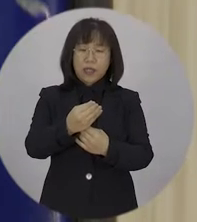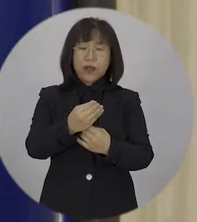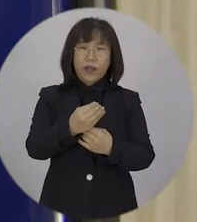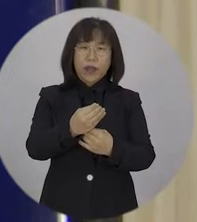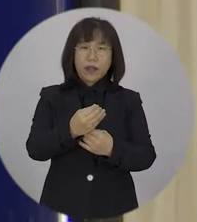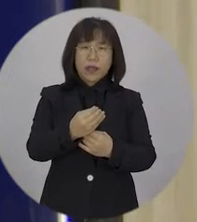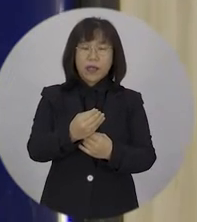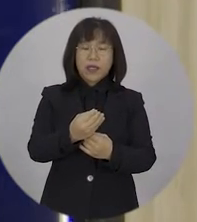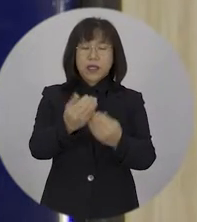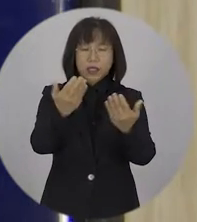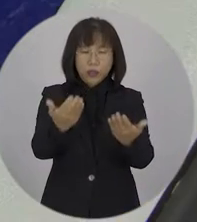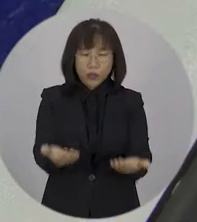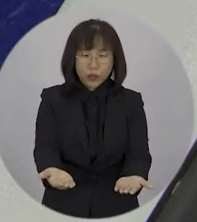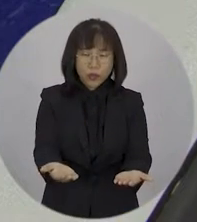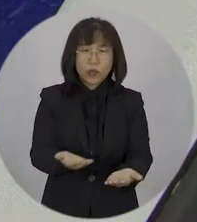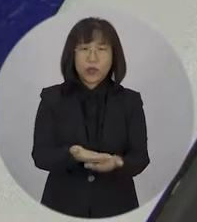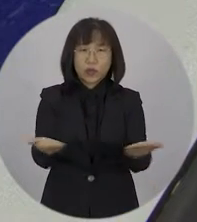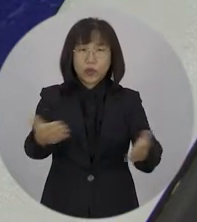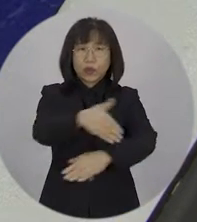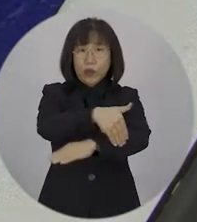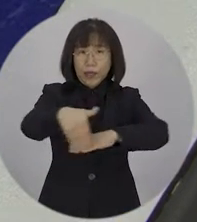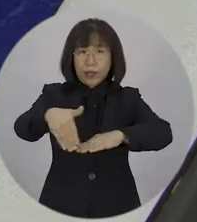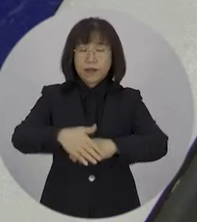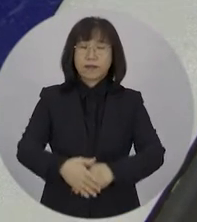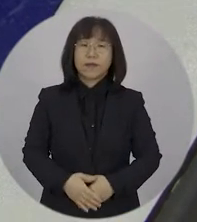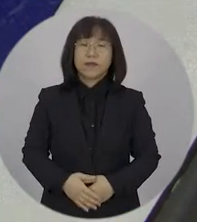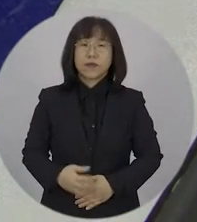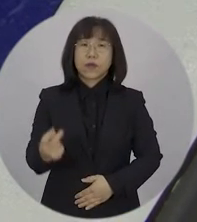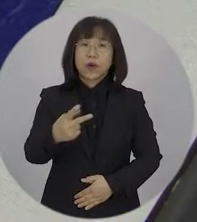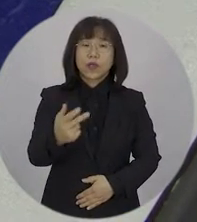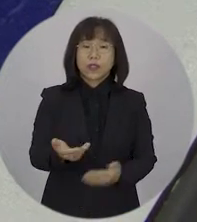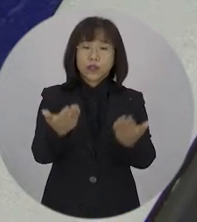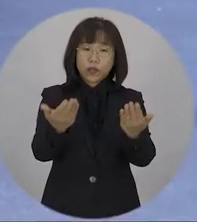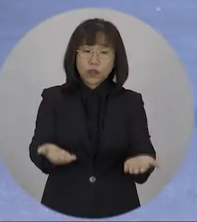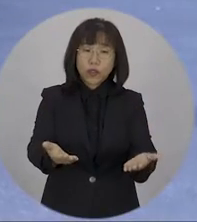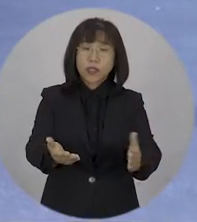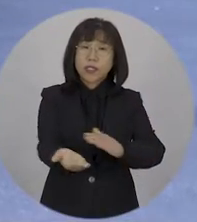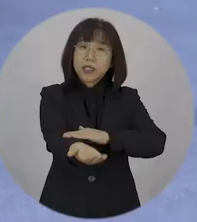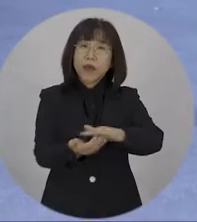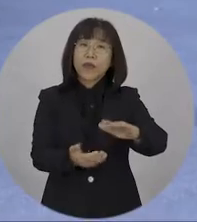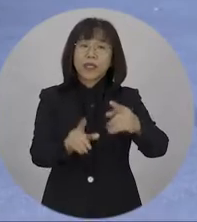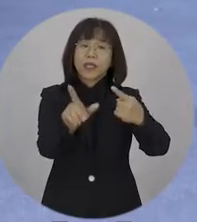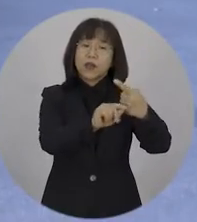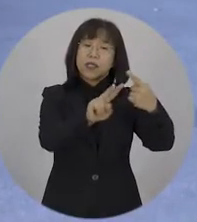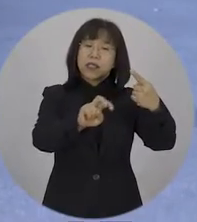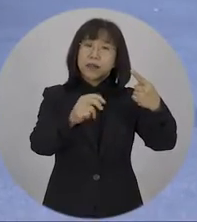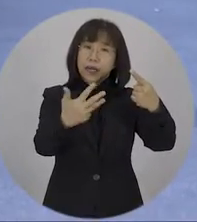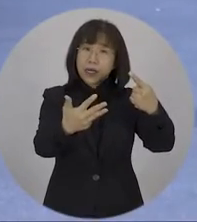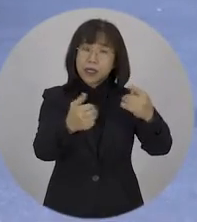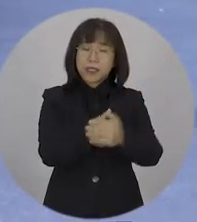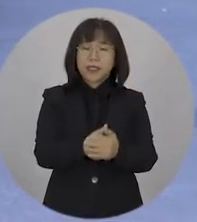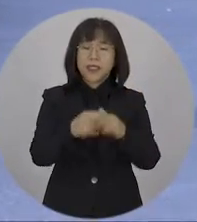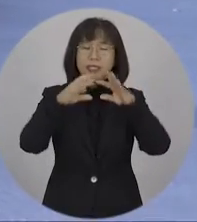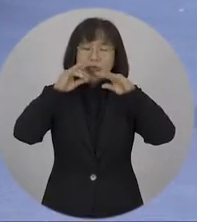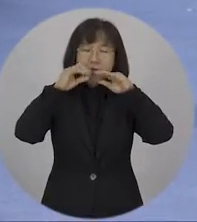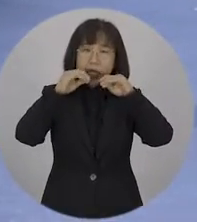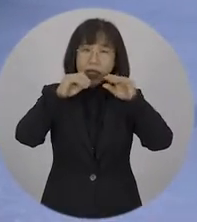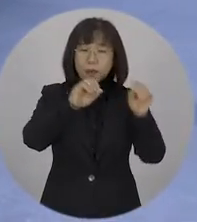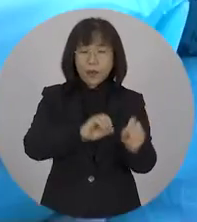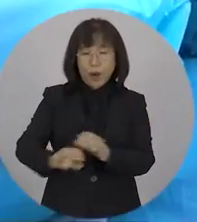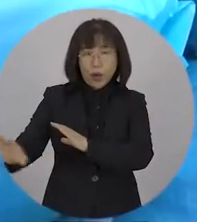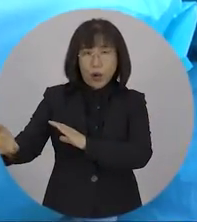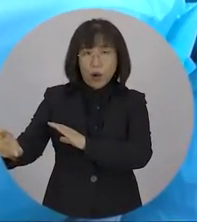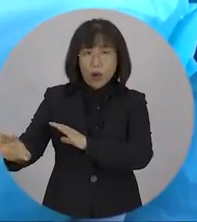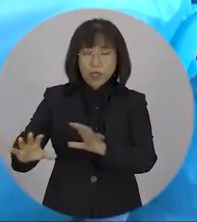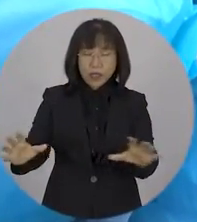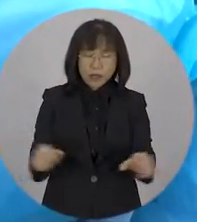설 명절을 맞이할 수 있도록 할 예정입니다 또한 연휴 전날인 28일 까지 생활 폐기물 수거 를 강화하며